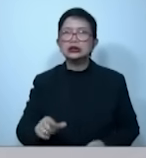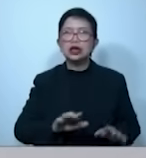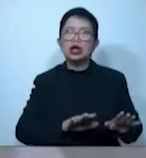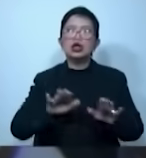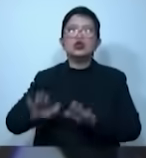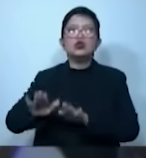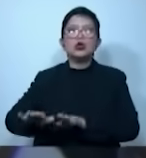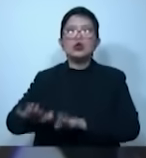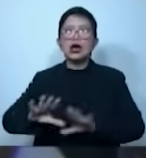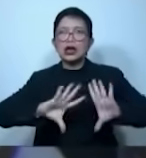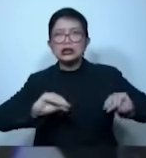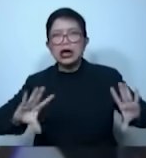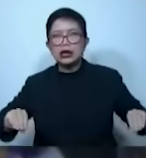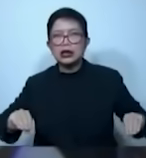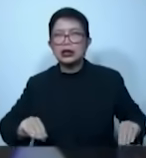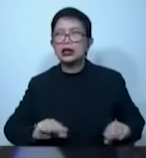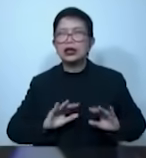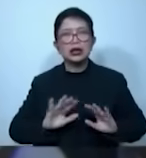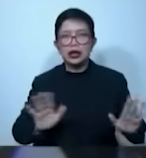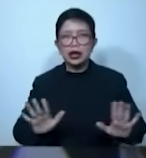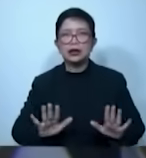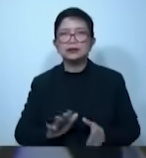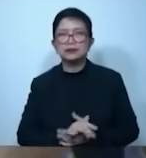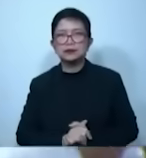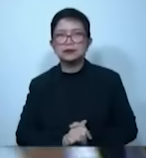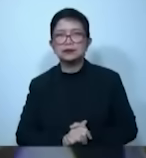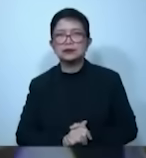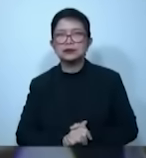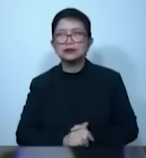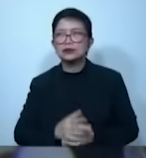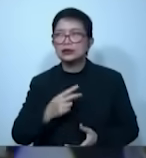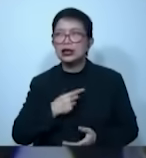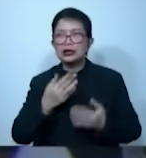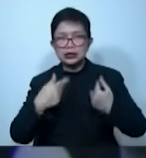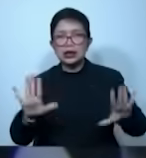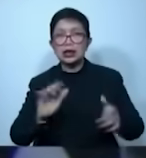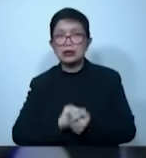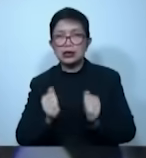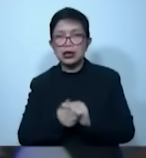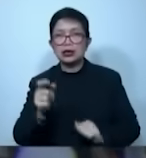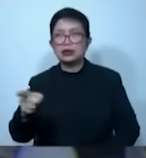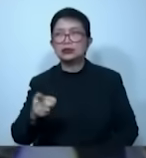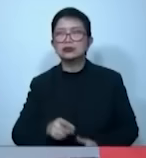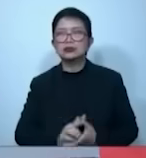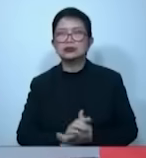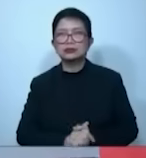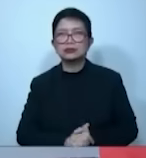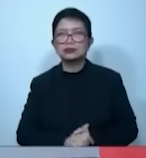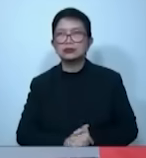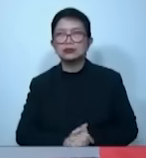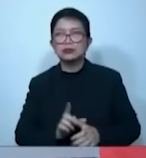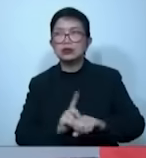pekerjaan menggantung pekerjaan untuk kemudian menjadi komoditas saya selesaikan itu masih ada waktunya